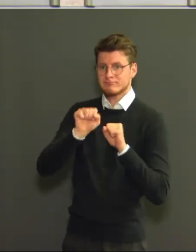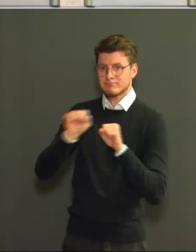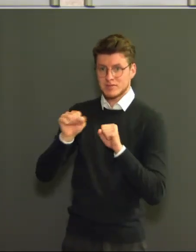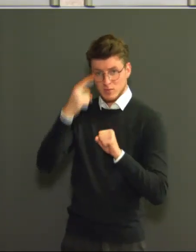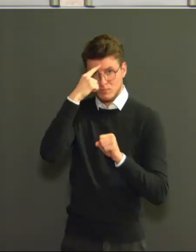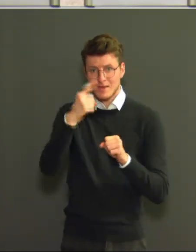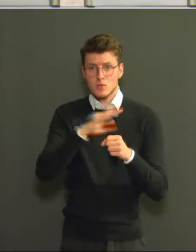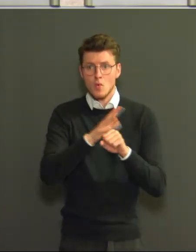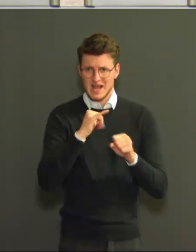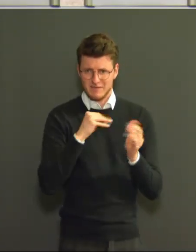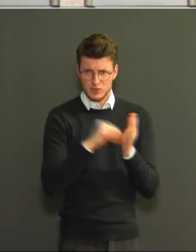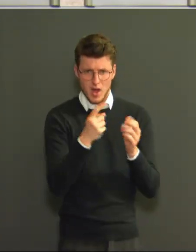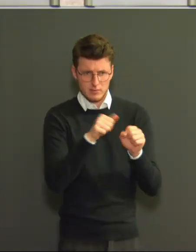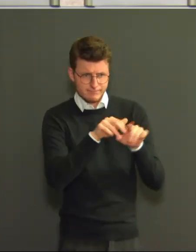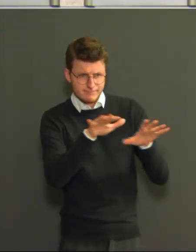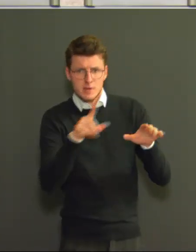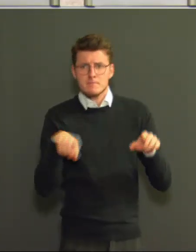buurlanden circuleert.